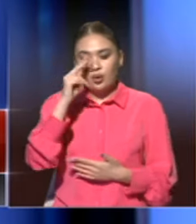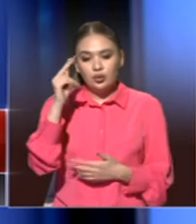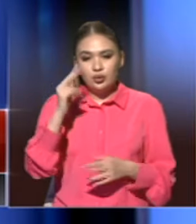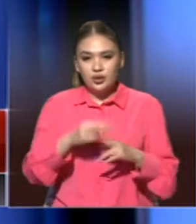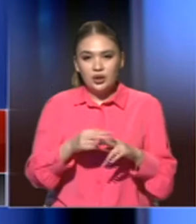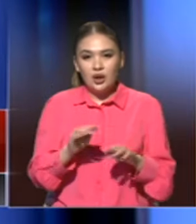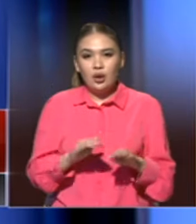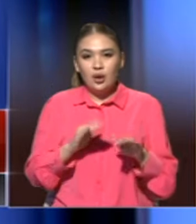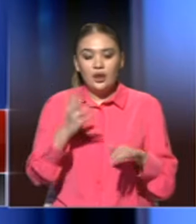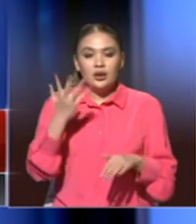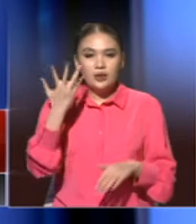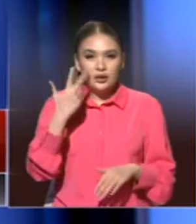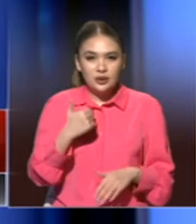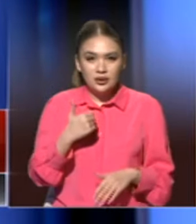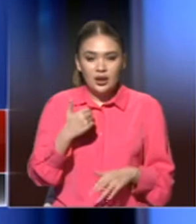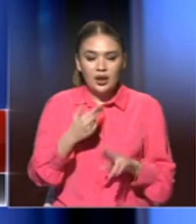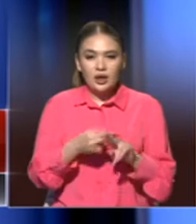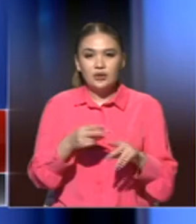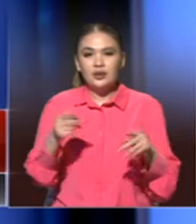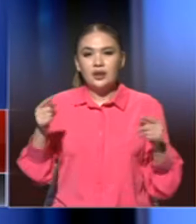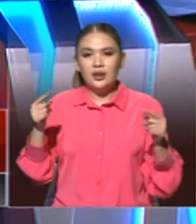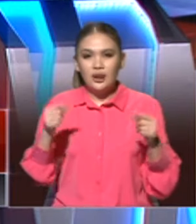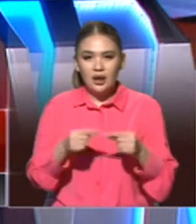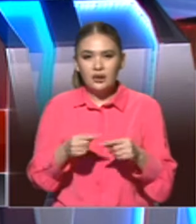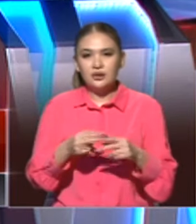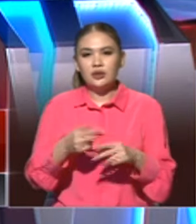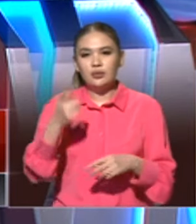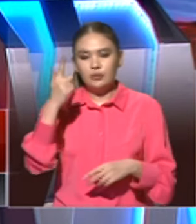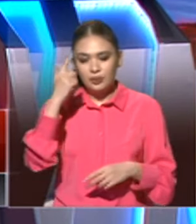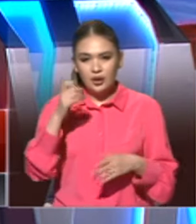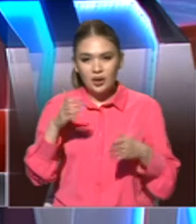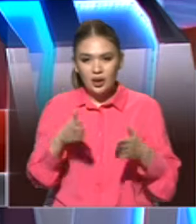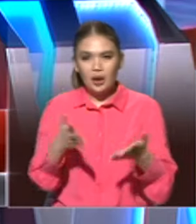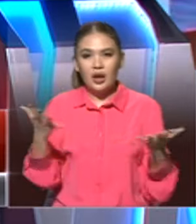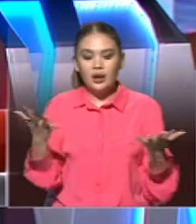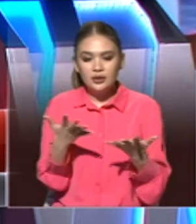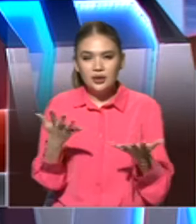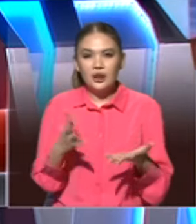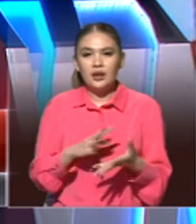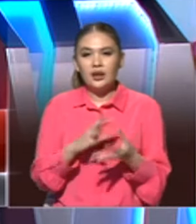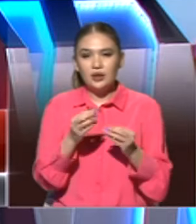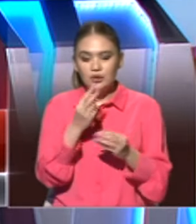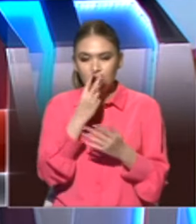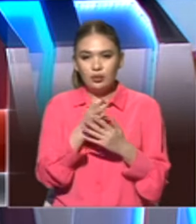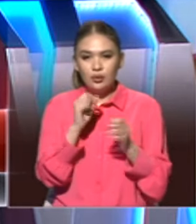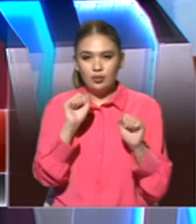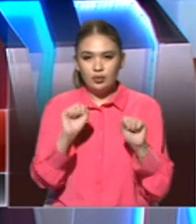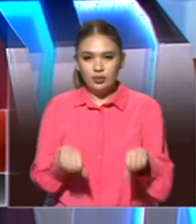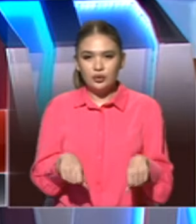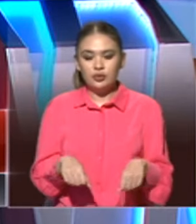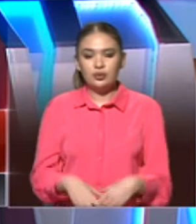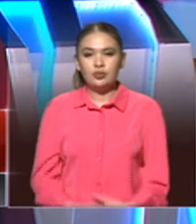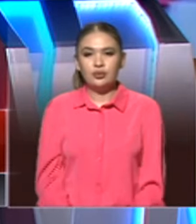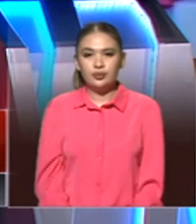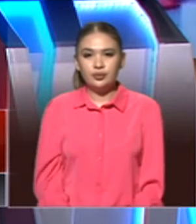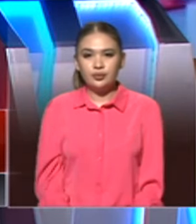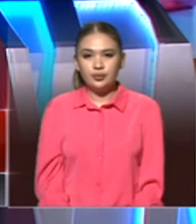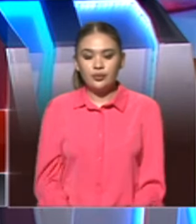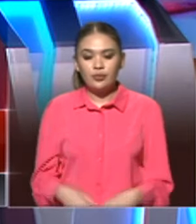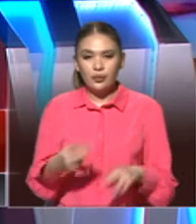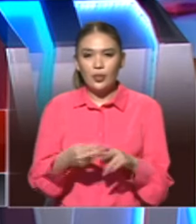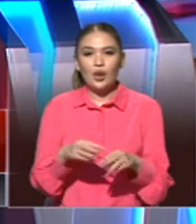оның оқыған кездегі нақты білім траекториясы болатындығын, нақты неге негізделетіндігін көрсетеді деп айтуға болады. Енді 10 жыл алдын